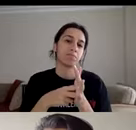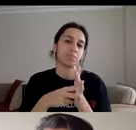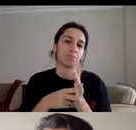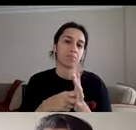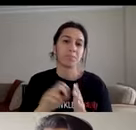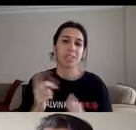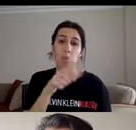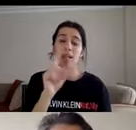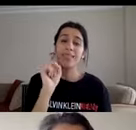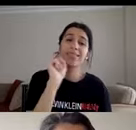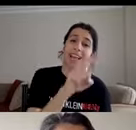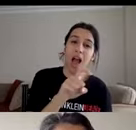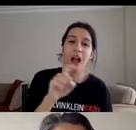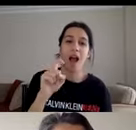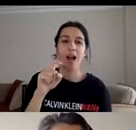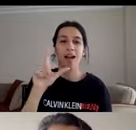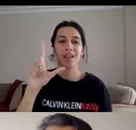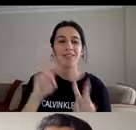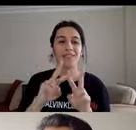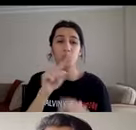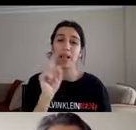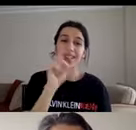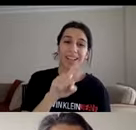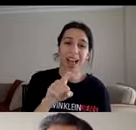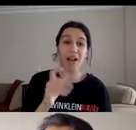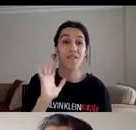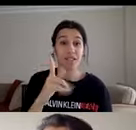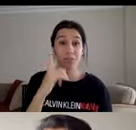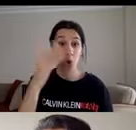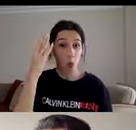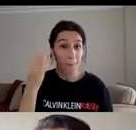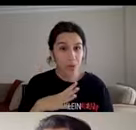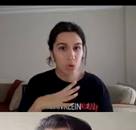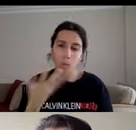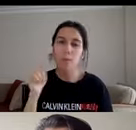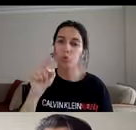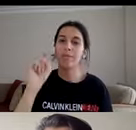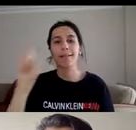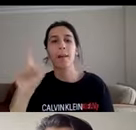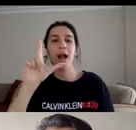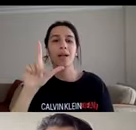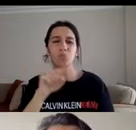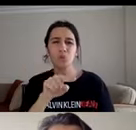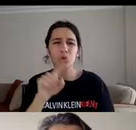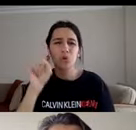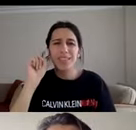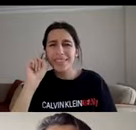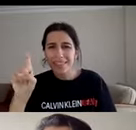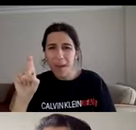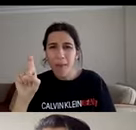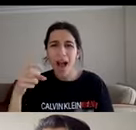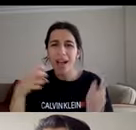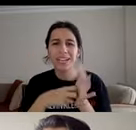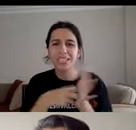görüyorum sitelerde. Yani işte biraz daha fazla bir şey mi öğrenmek istiyorsun? Buraya tıklayın. İşte buraya tıklayın isimli